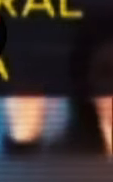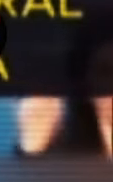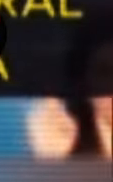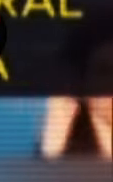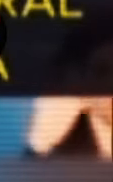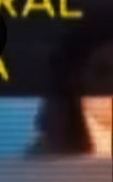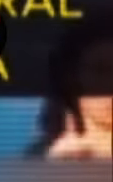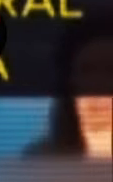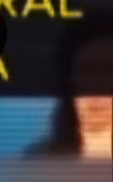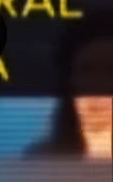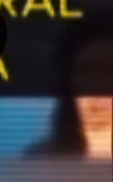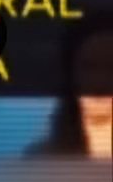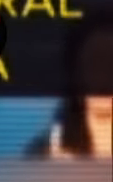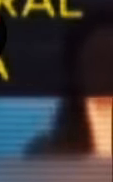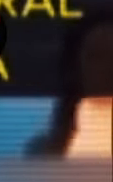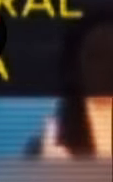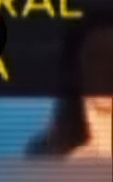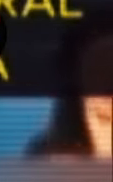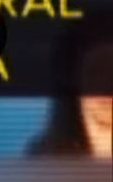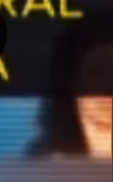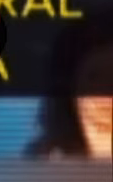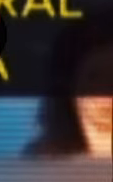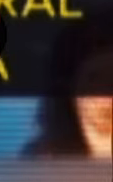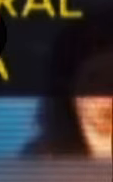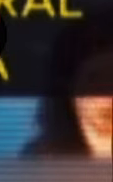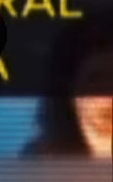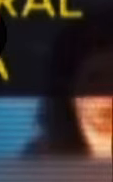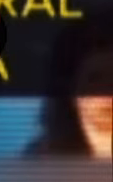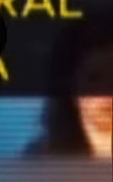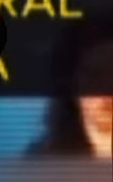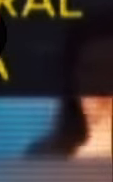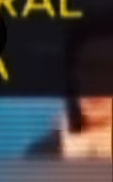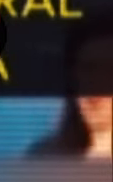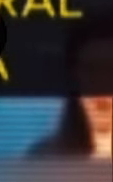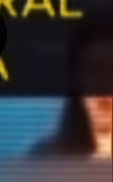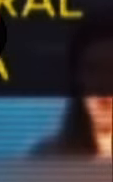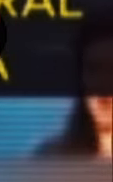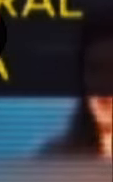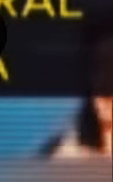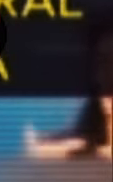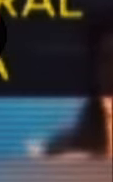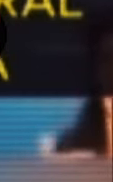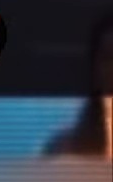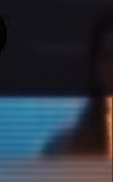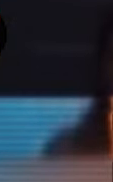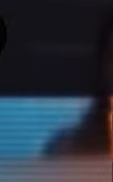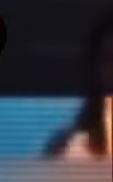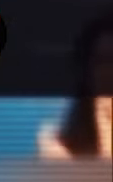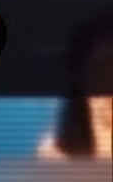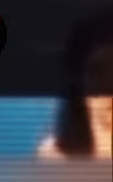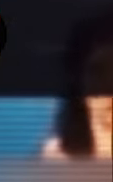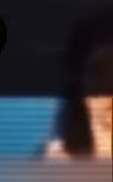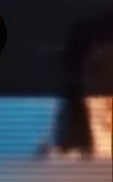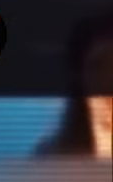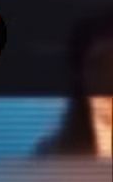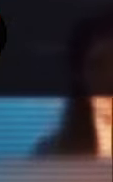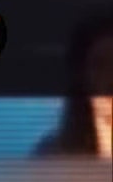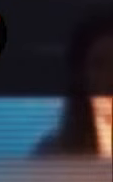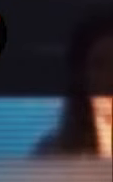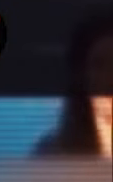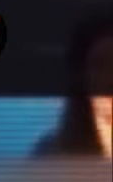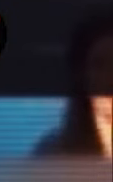situazioni temporanee finiscono per indebolire l'economia, aumentare la povertà e creare poi